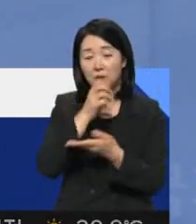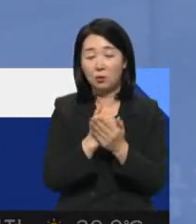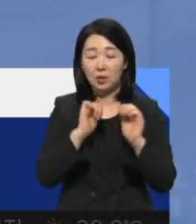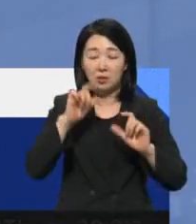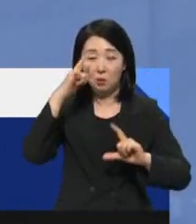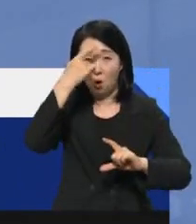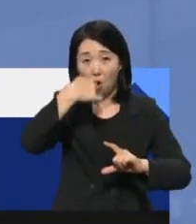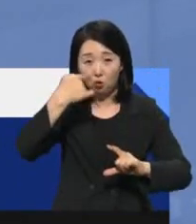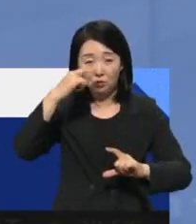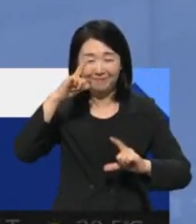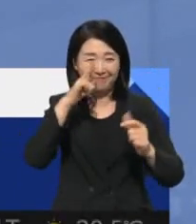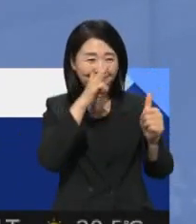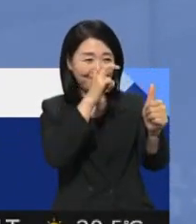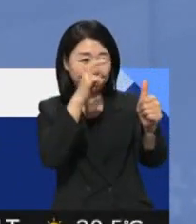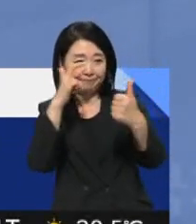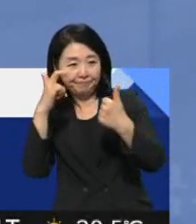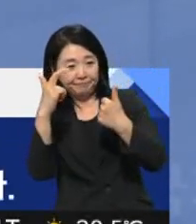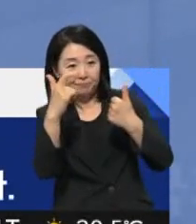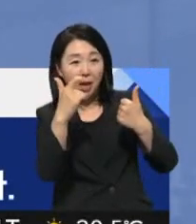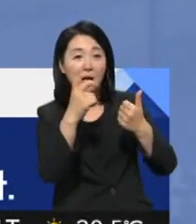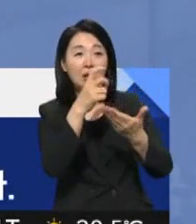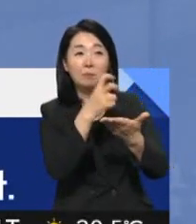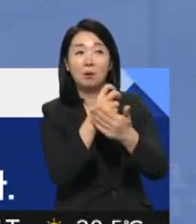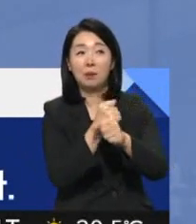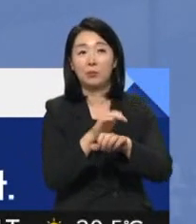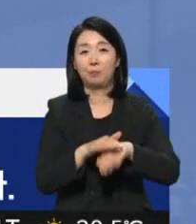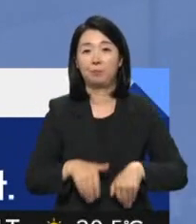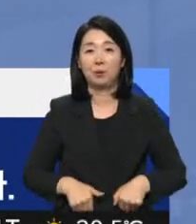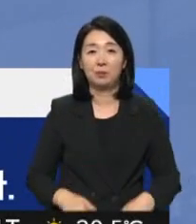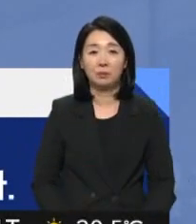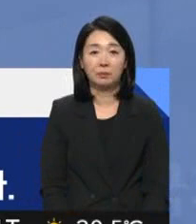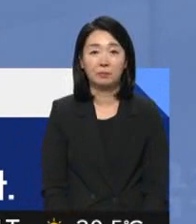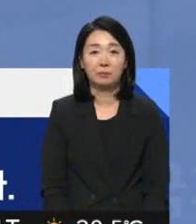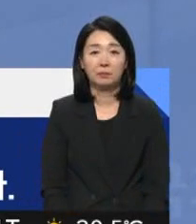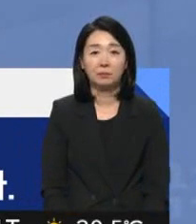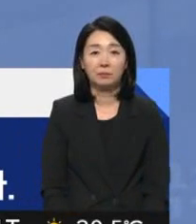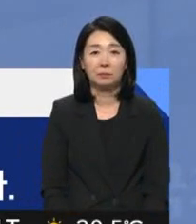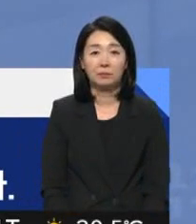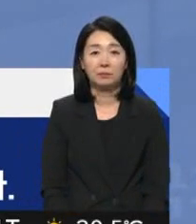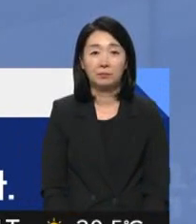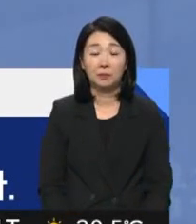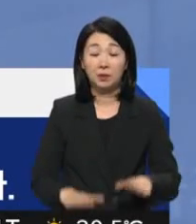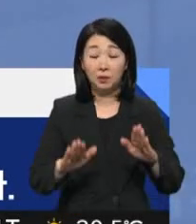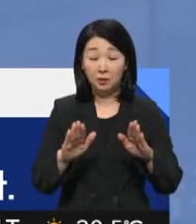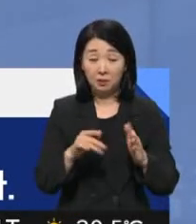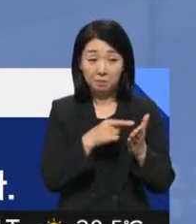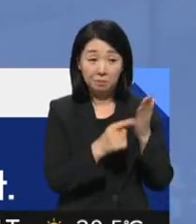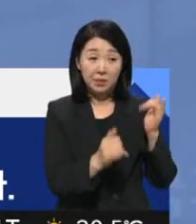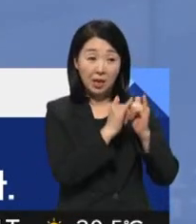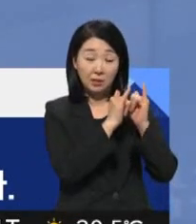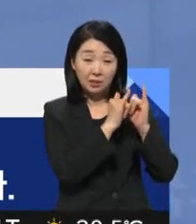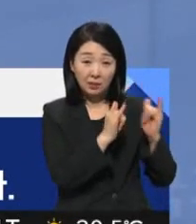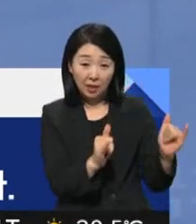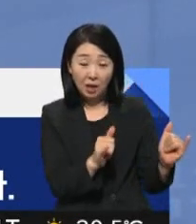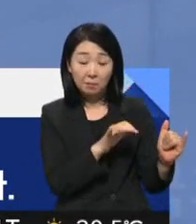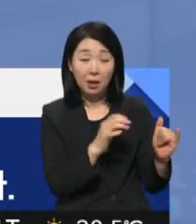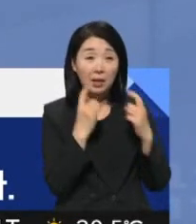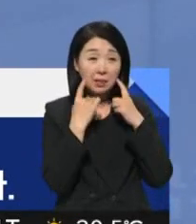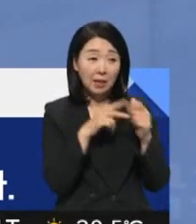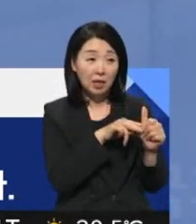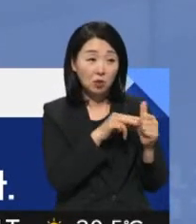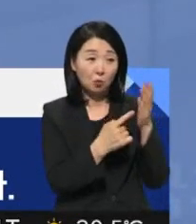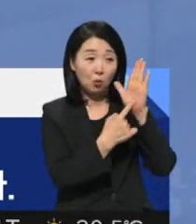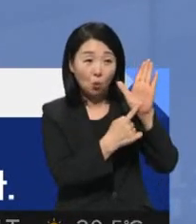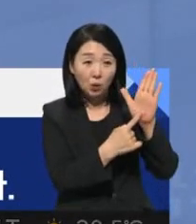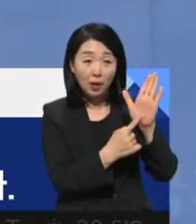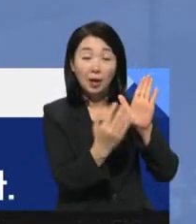얼굴을 촬영할 수 있도록 근거 규정도 마련하기로 하였습니다. 현재 피해자로 한정된 신상정보 공개